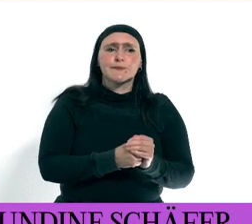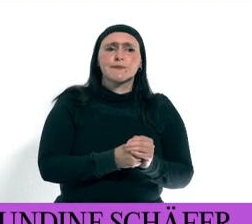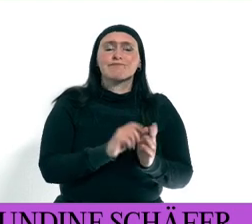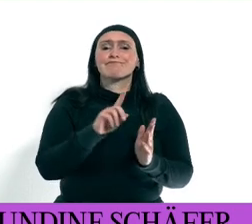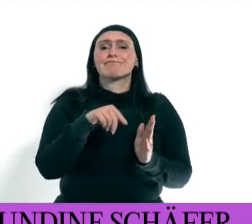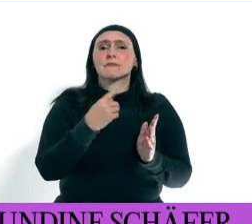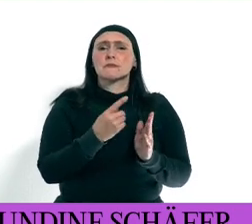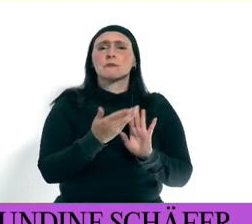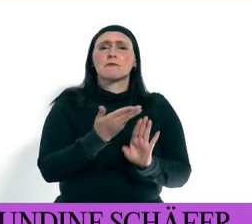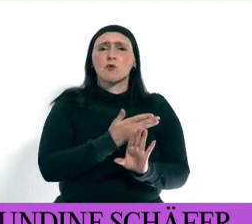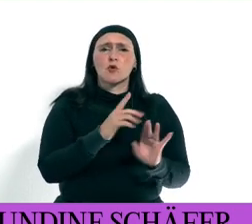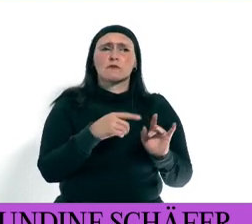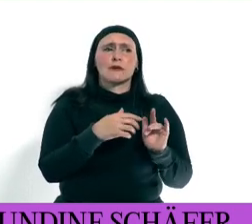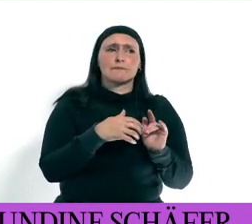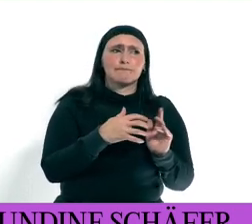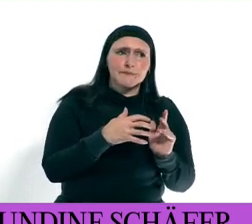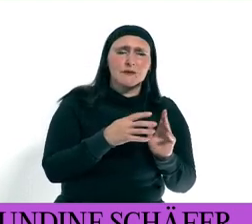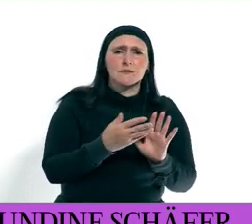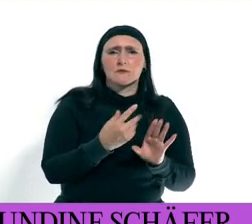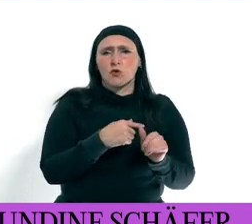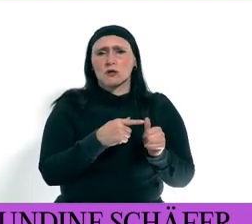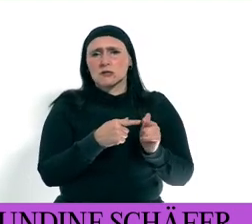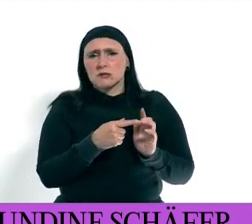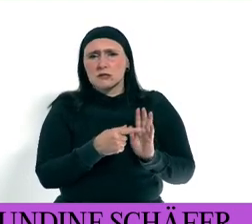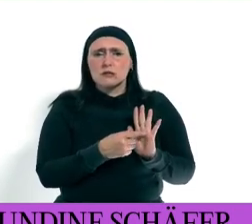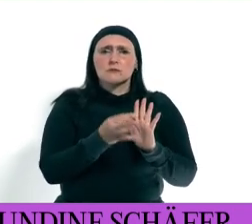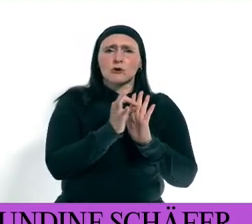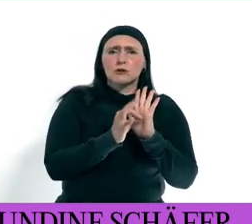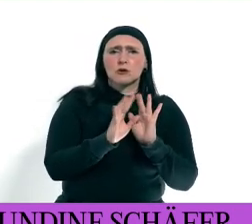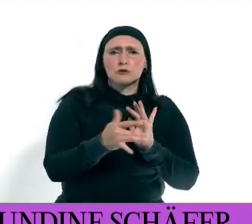Aber es entwickelte sich dann im Laufe der Zeit so.